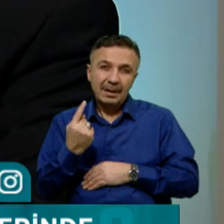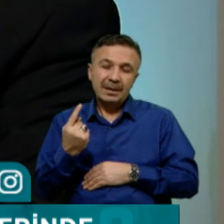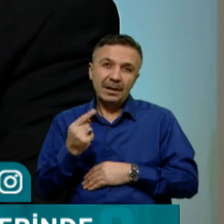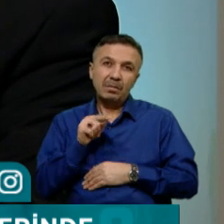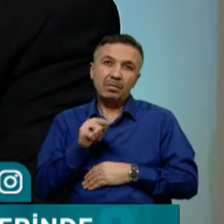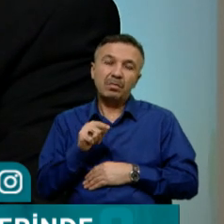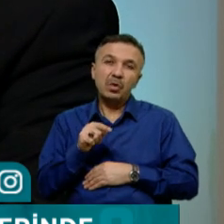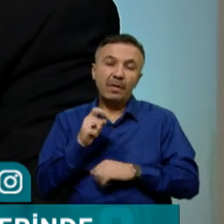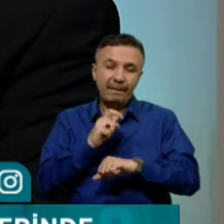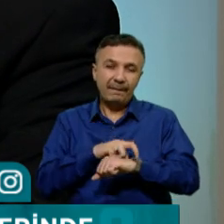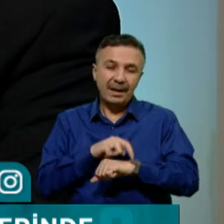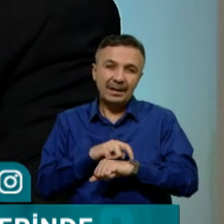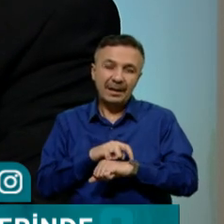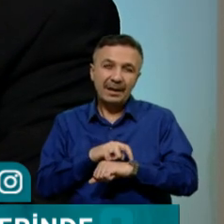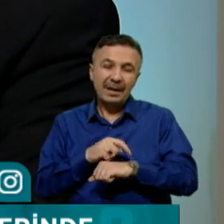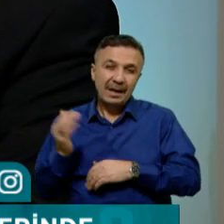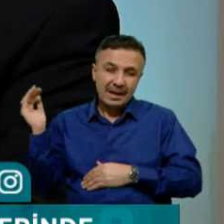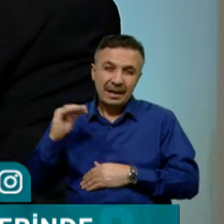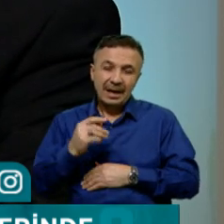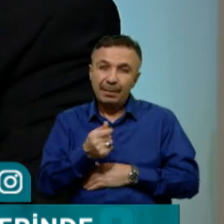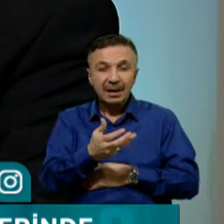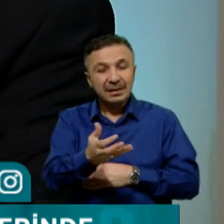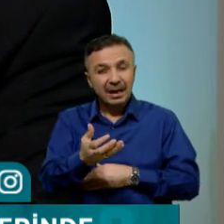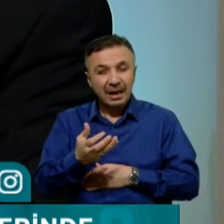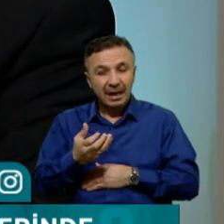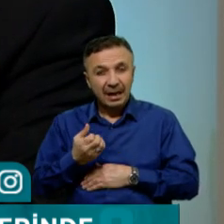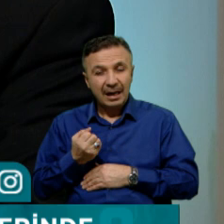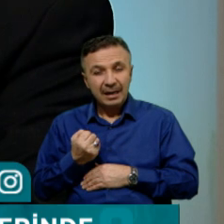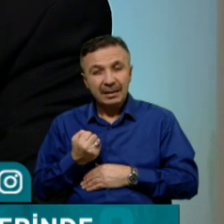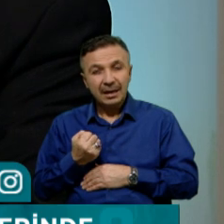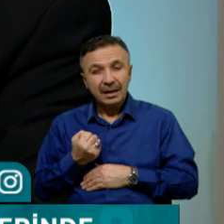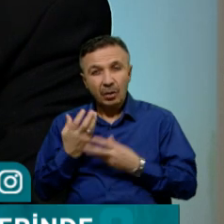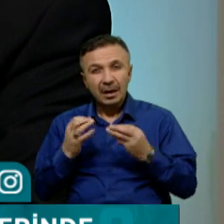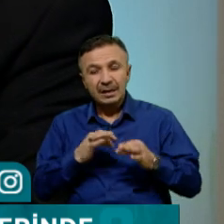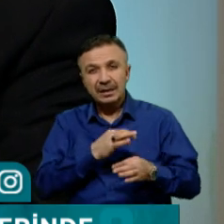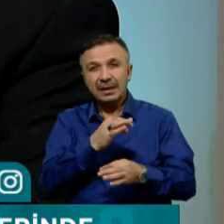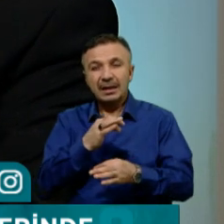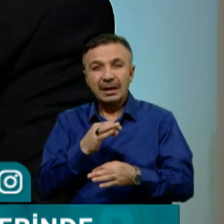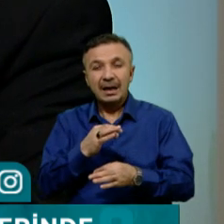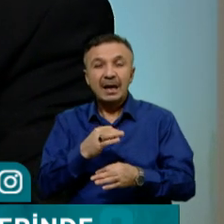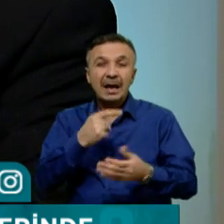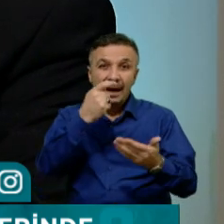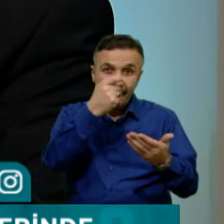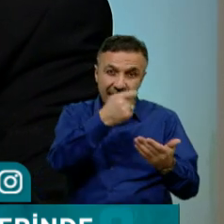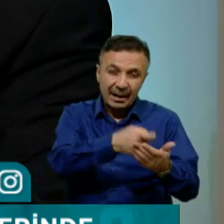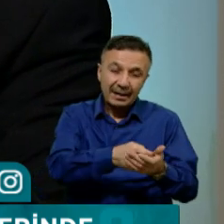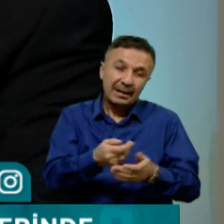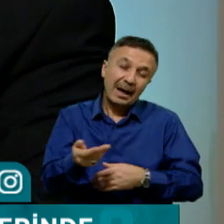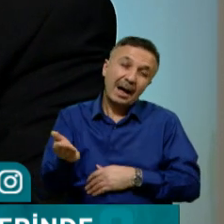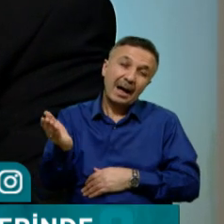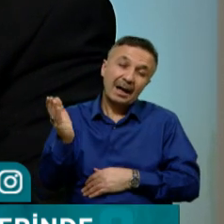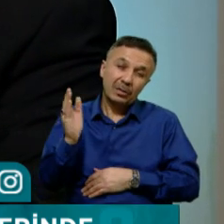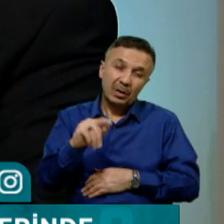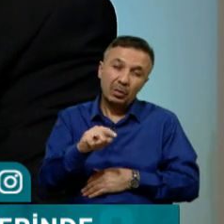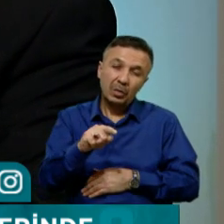Efendim vakti gelen parasını alacak olan insanlara verir de daha sonra bunun karşılığında Biraz